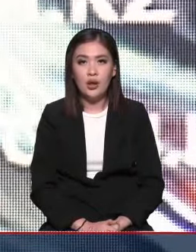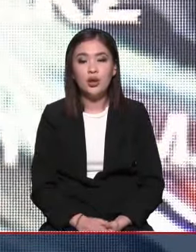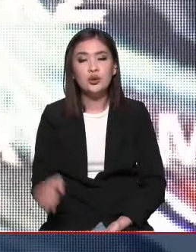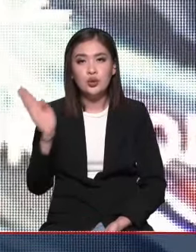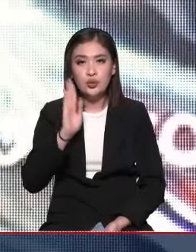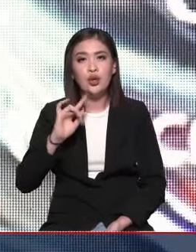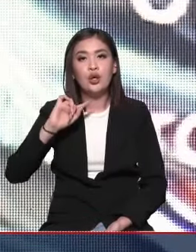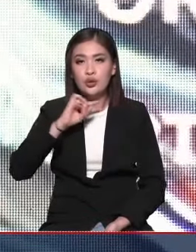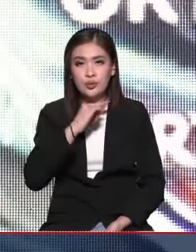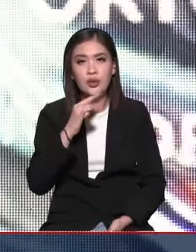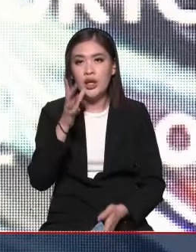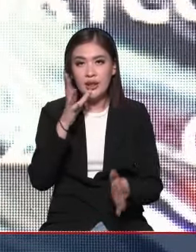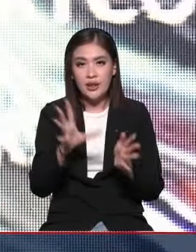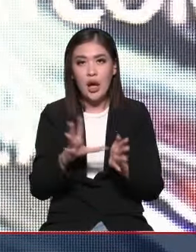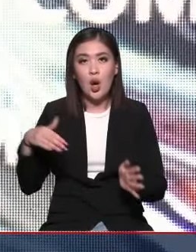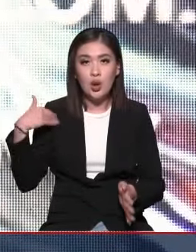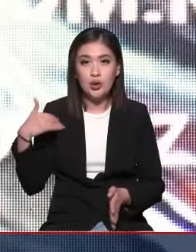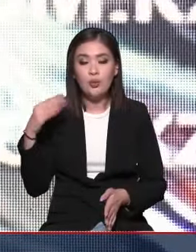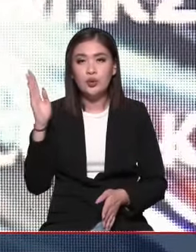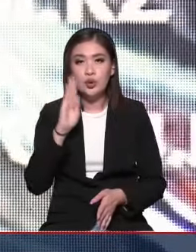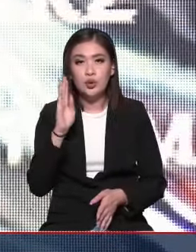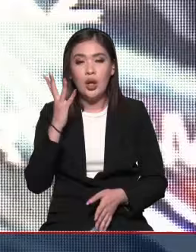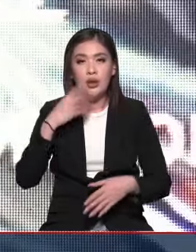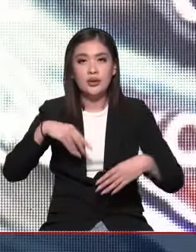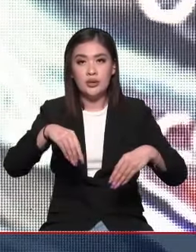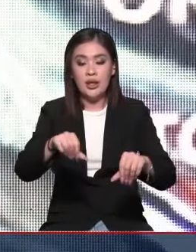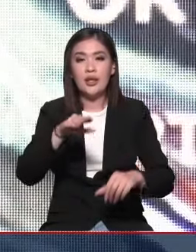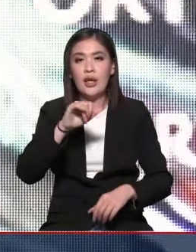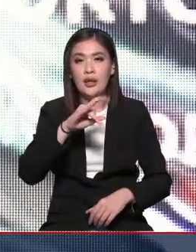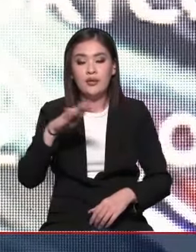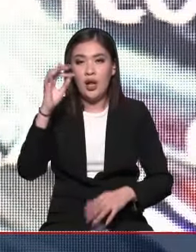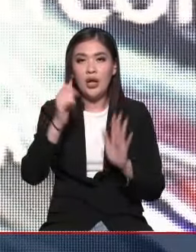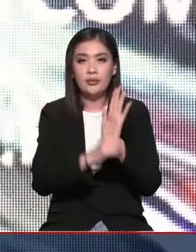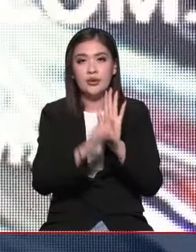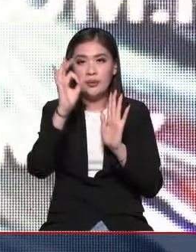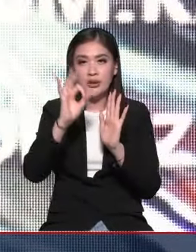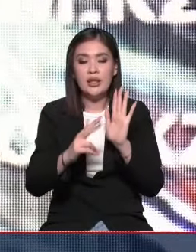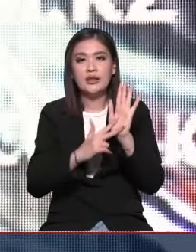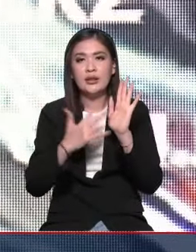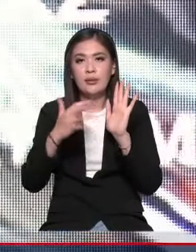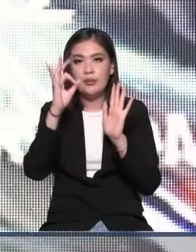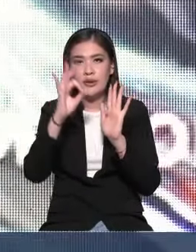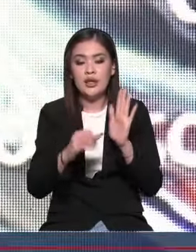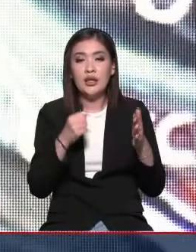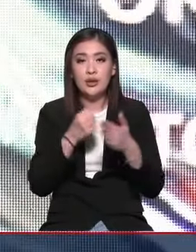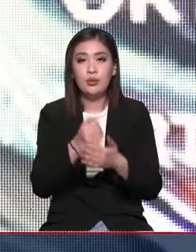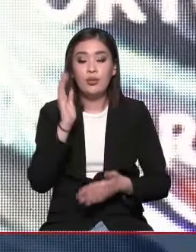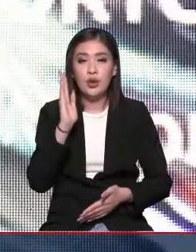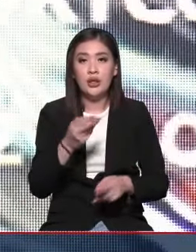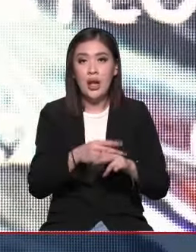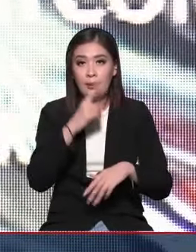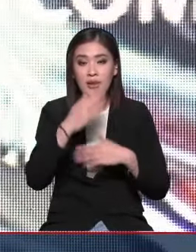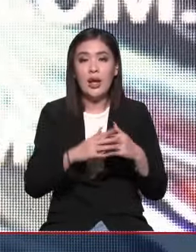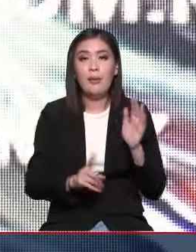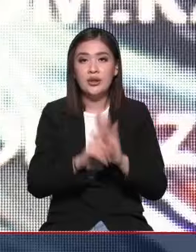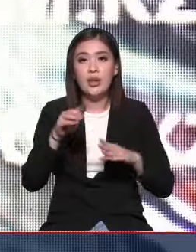Суды үнемдеу технологияларын қолдана отырып, суару кезінде тариф құнына байланысты өтемақы 60%-дан 85%-ға дейін болады. Сондай-ақ, биылдан бастап